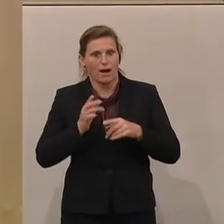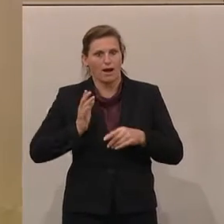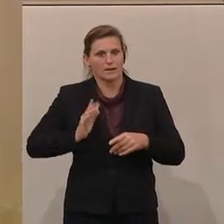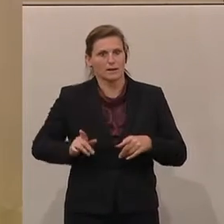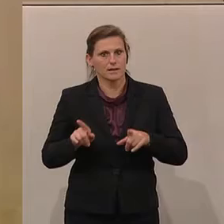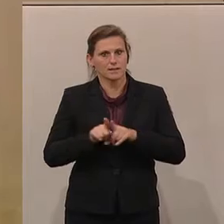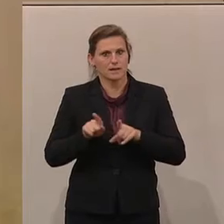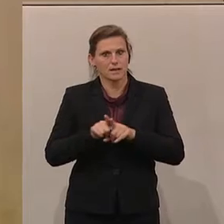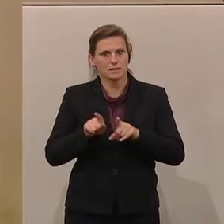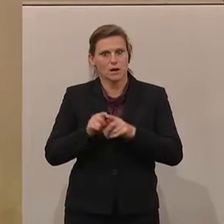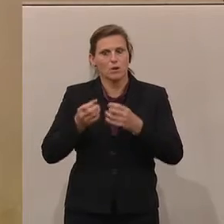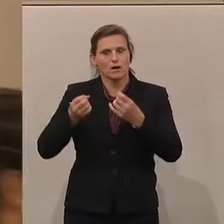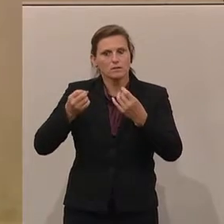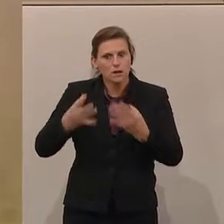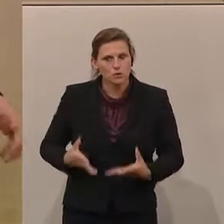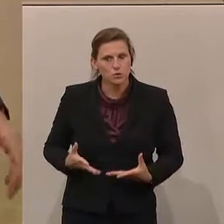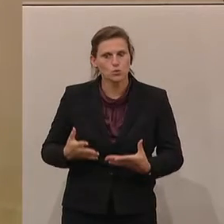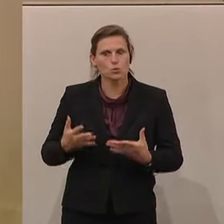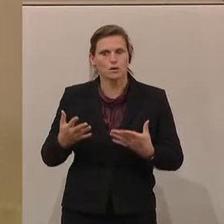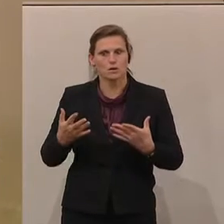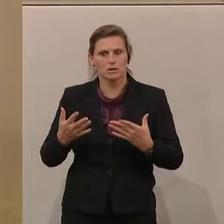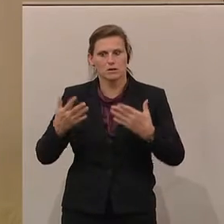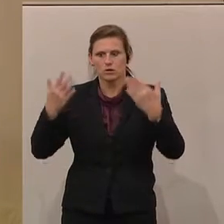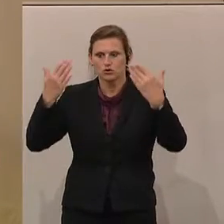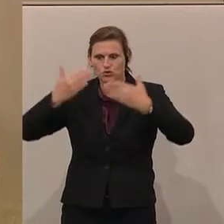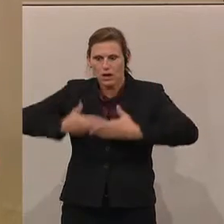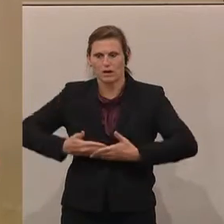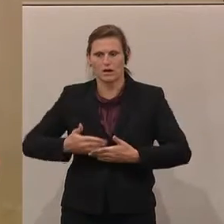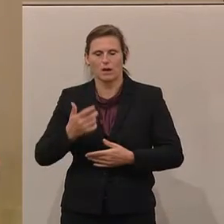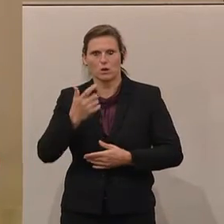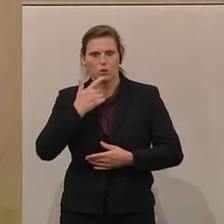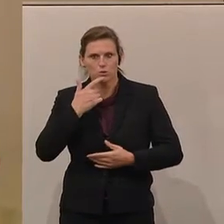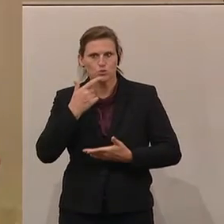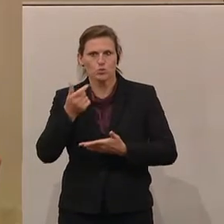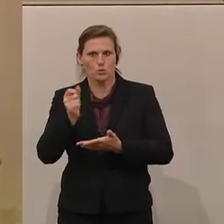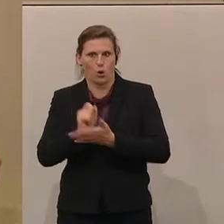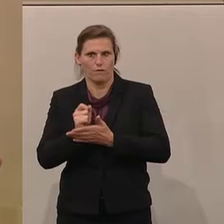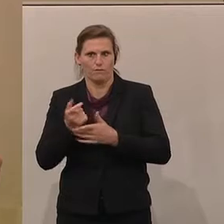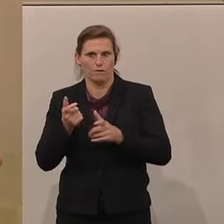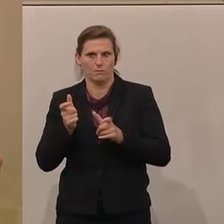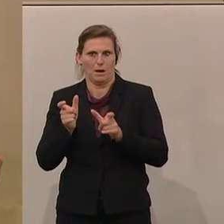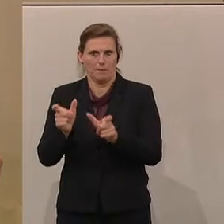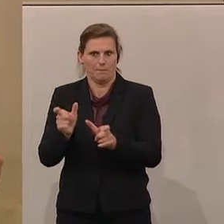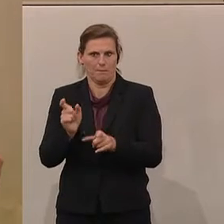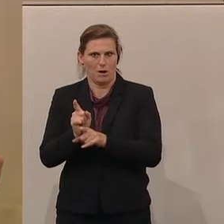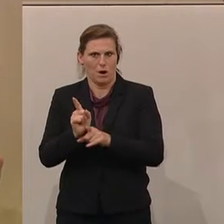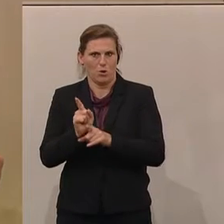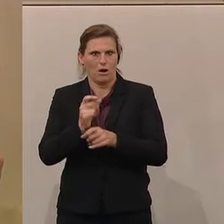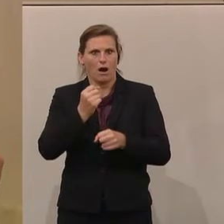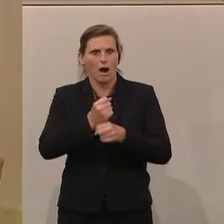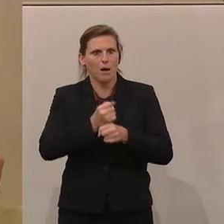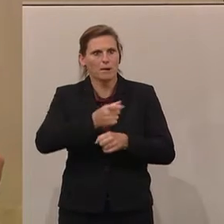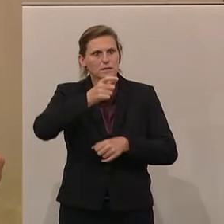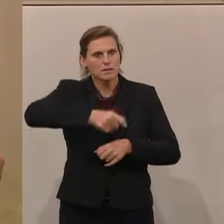die spezifische Natur eine Schranke ihres Konsums durch den Käufer ein. Und der Arbeiter